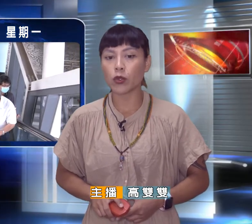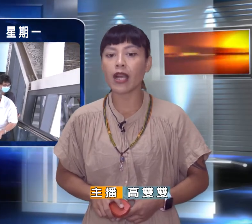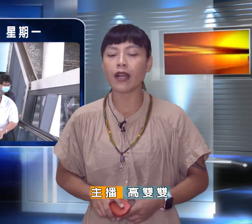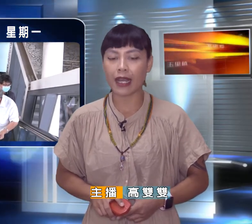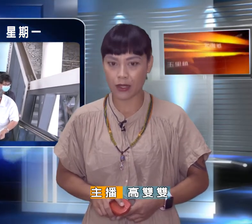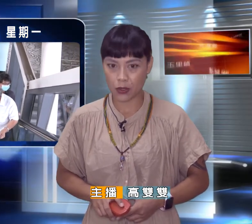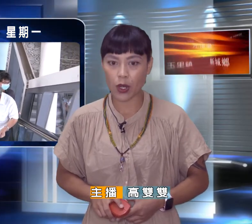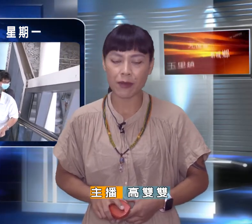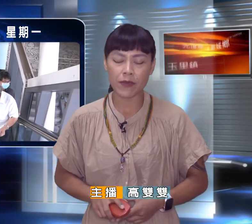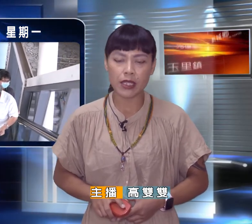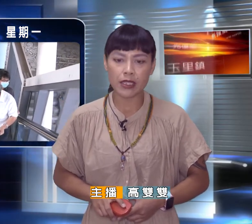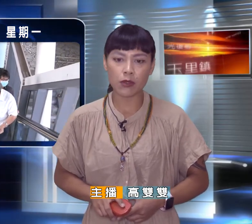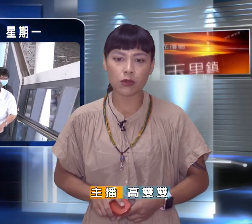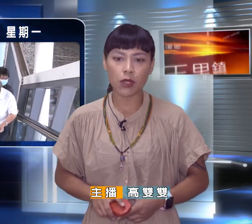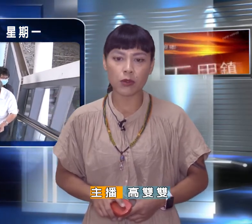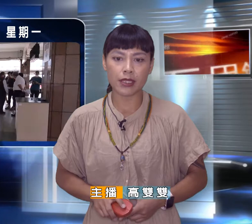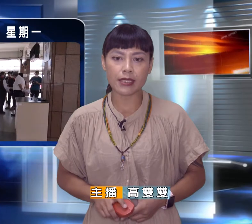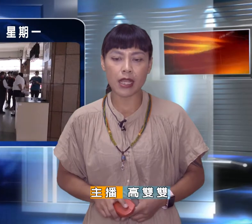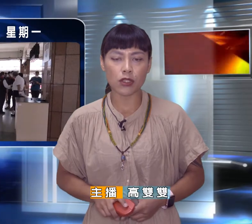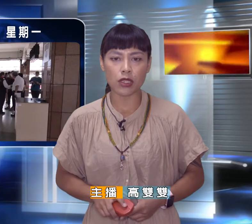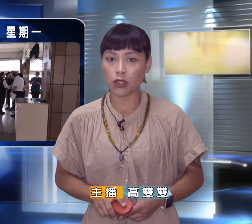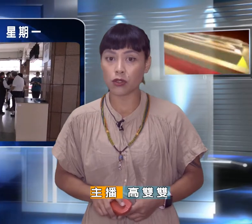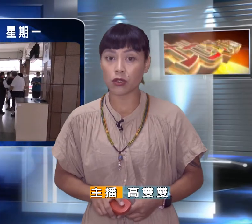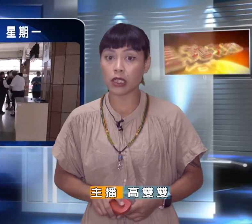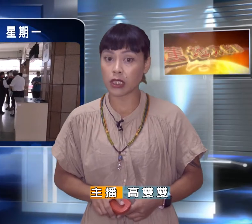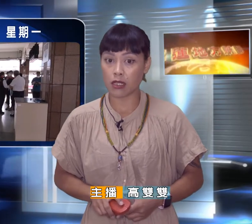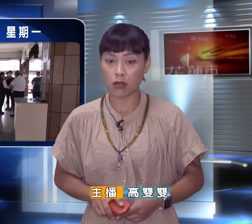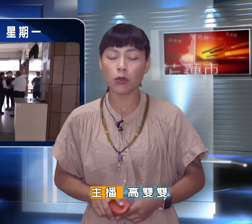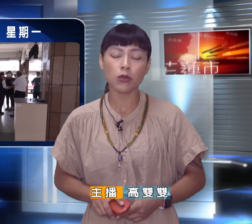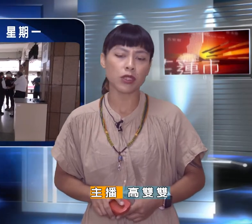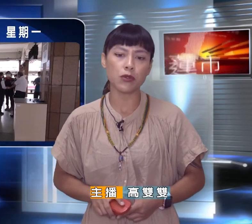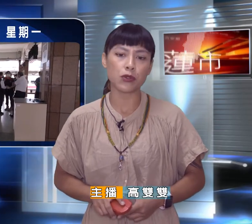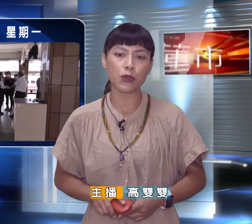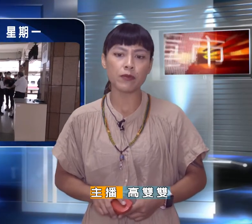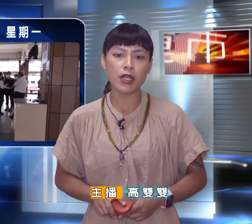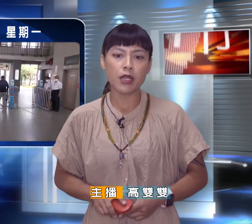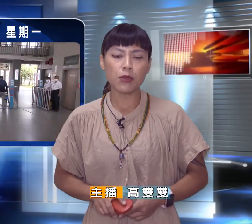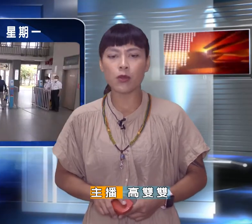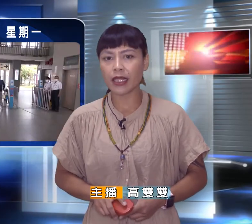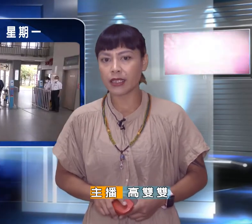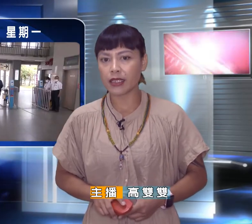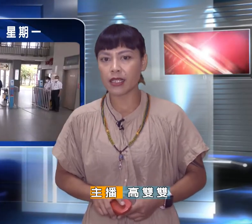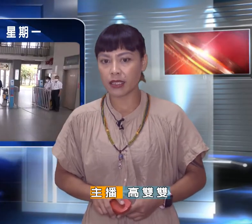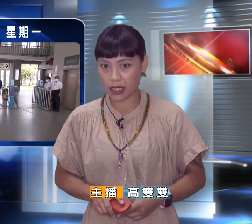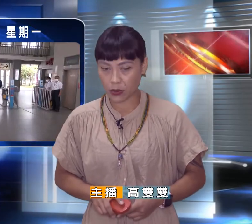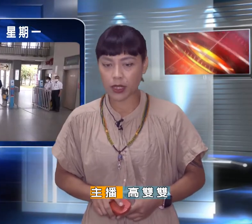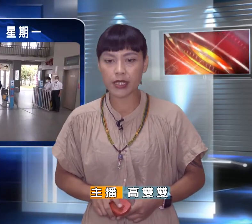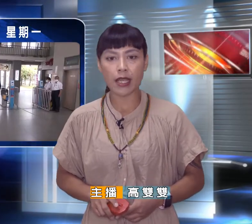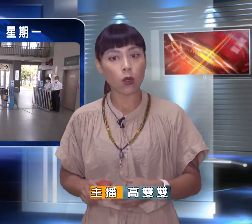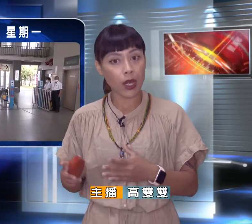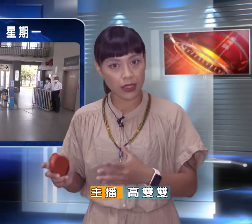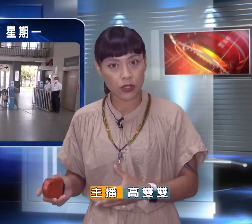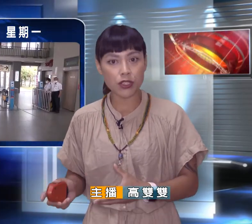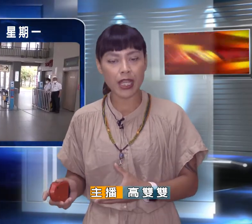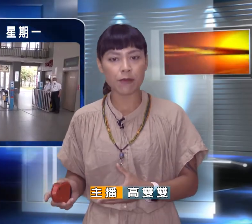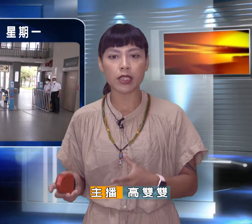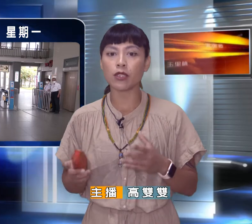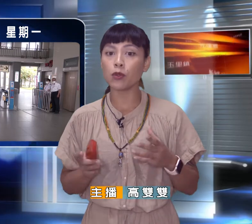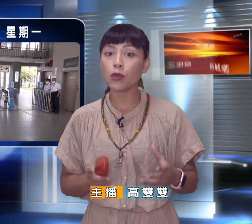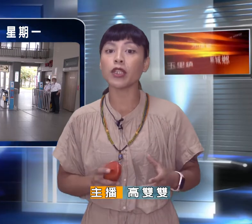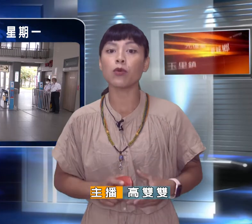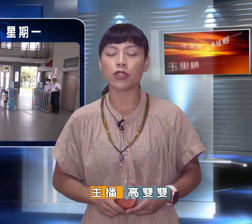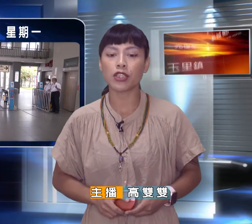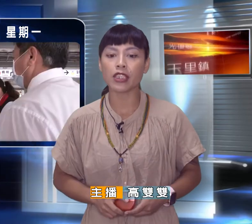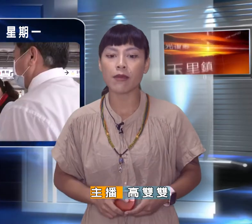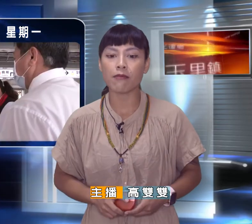向中央喊话，希望端午连假是停止铁公路的运输。不过花莲县也会在花莲车站以